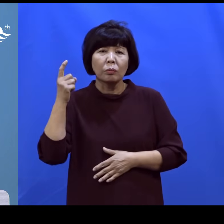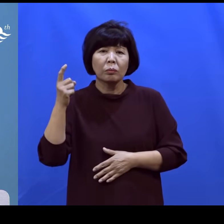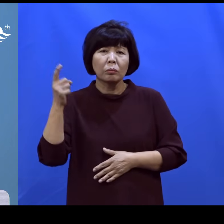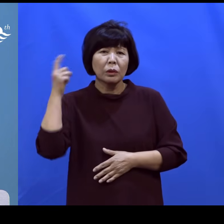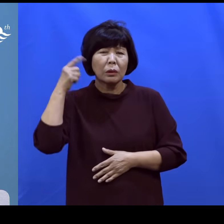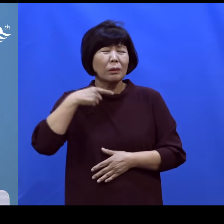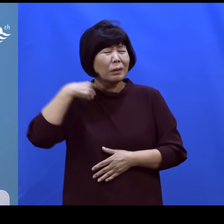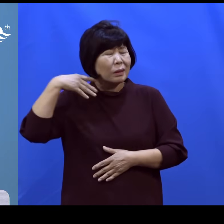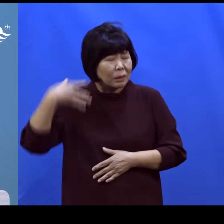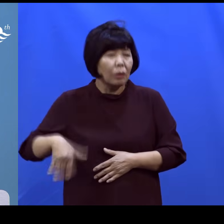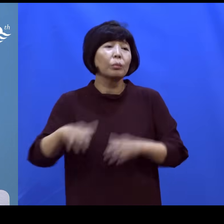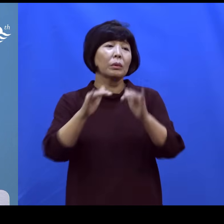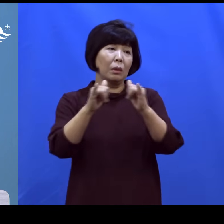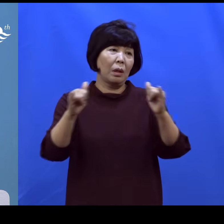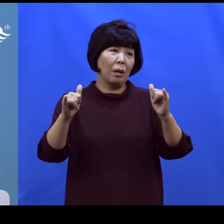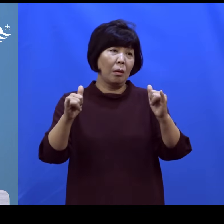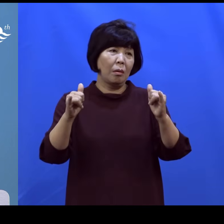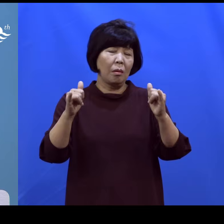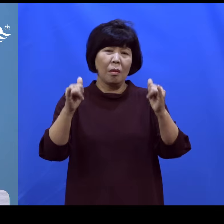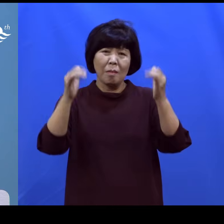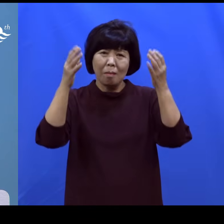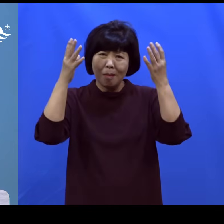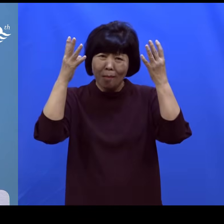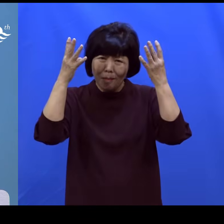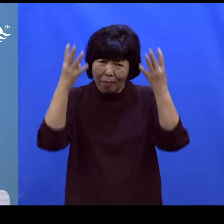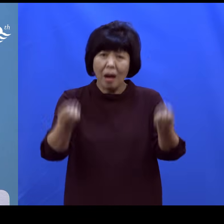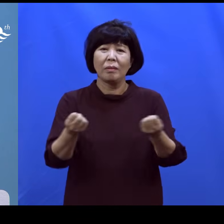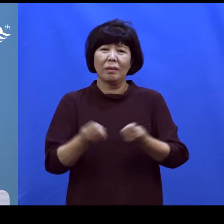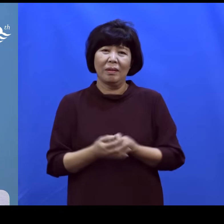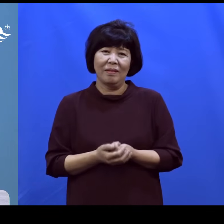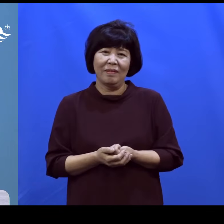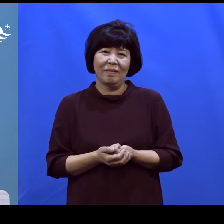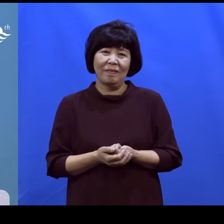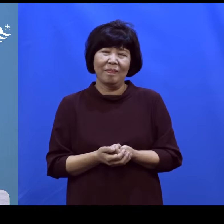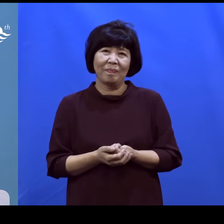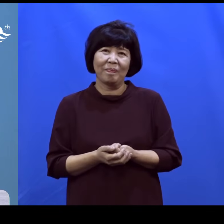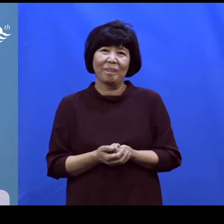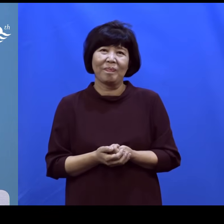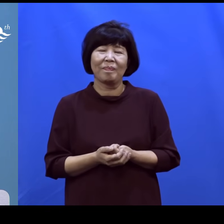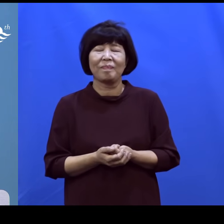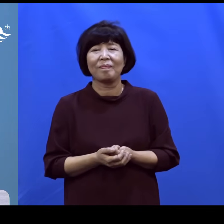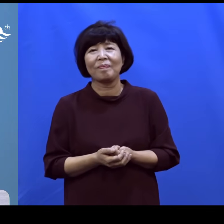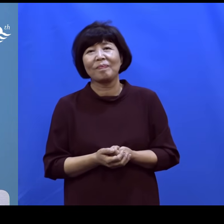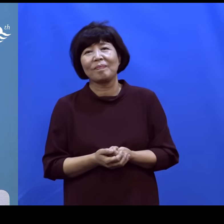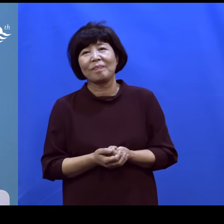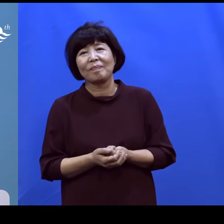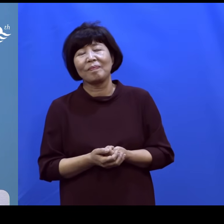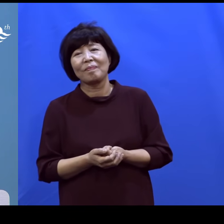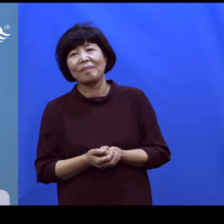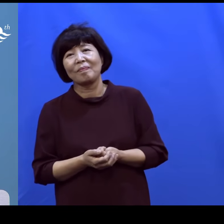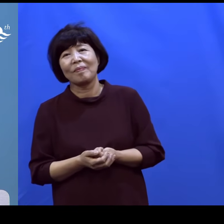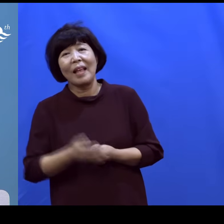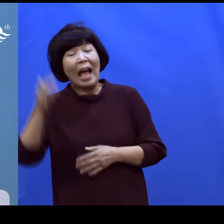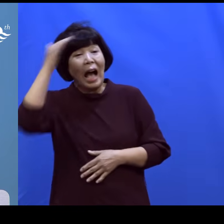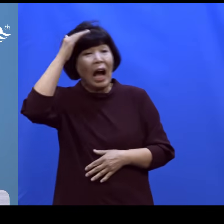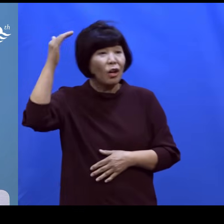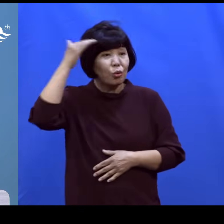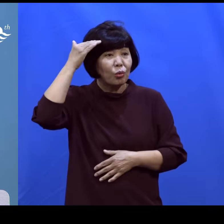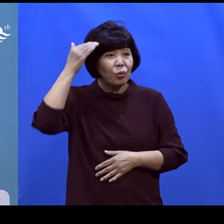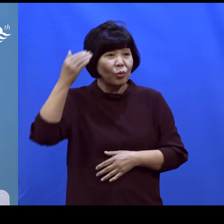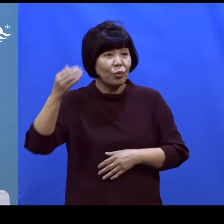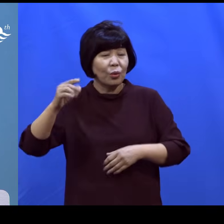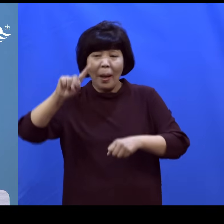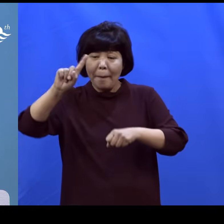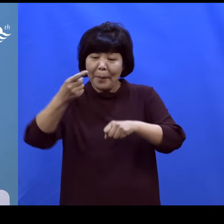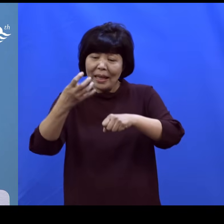번도 들어보지 못한 사람이 있을까요? 없을까요? 많아요, 여러분. 우리 나라는 뭐예요? 140년 전에는